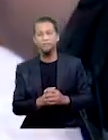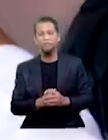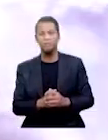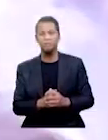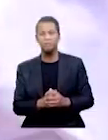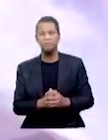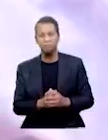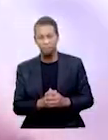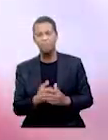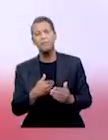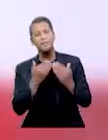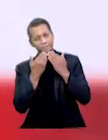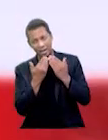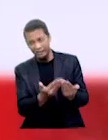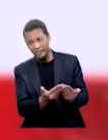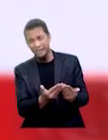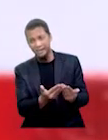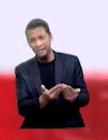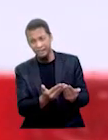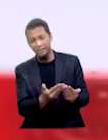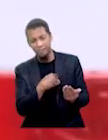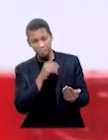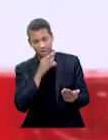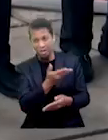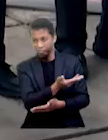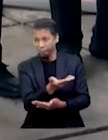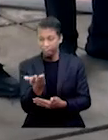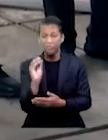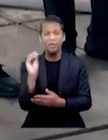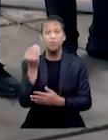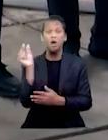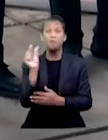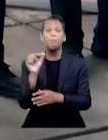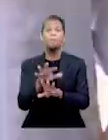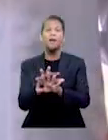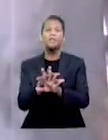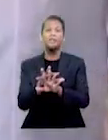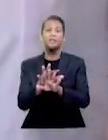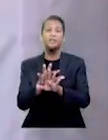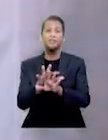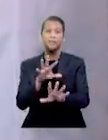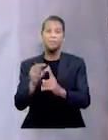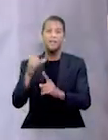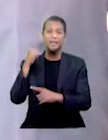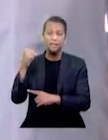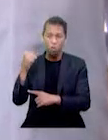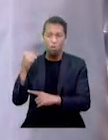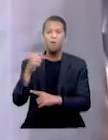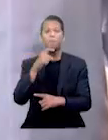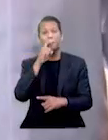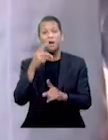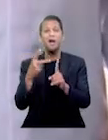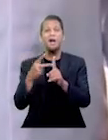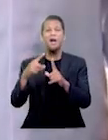Terima kasih saya ucapkan kepada Ketua Umum Partai Perindo, Bapak Haritanu Sudibyo, dan